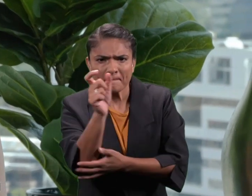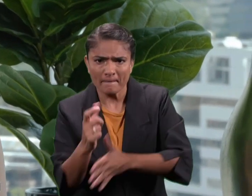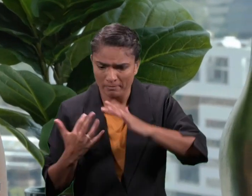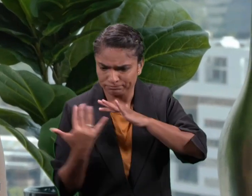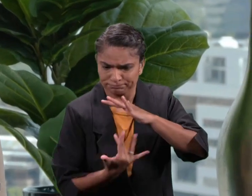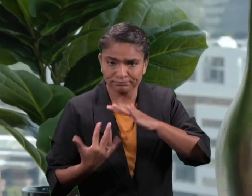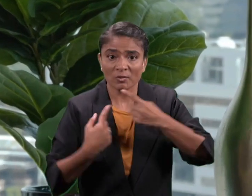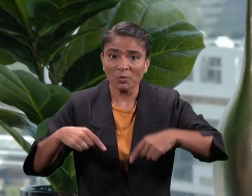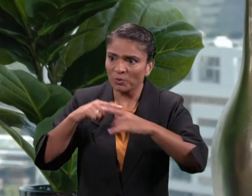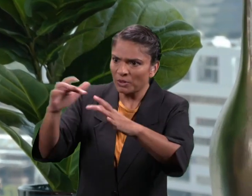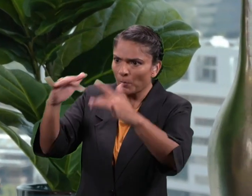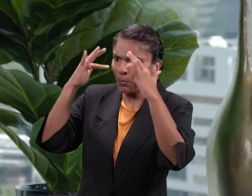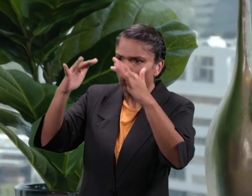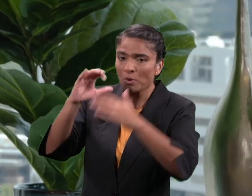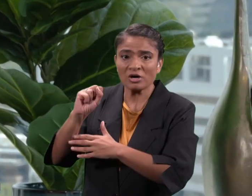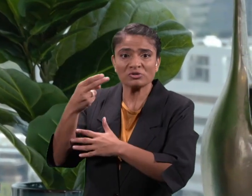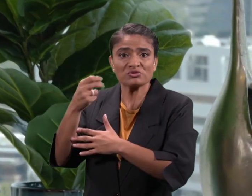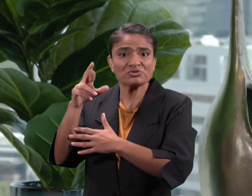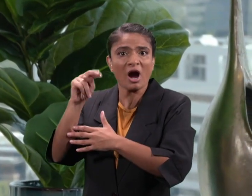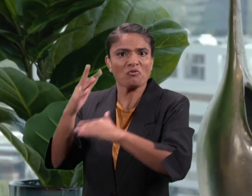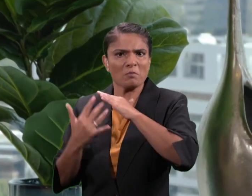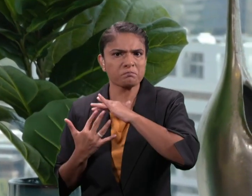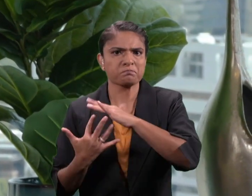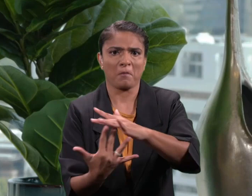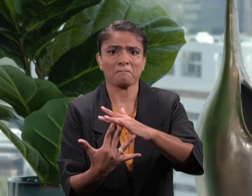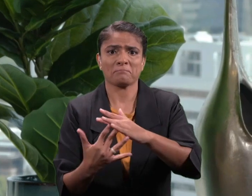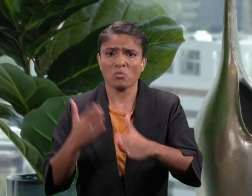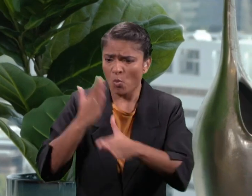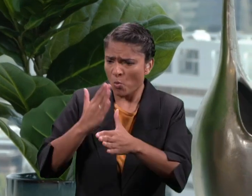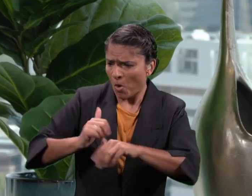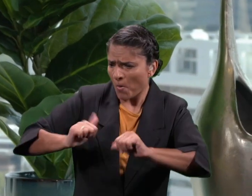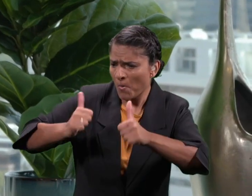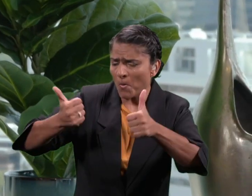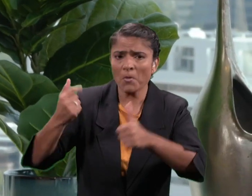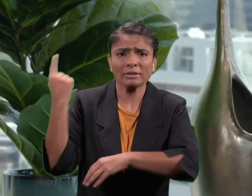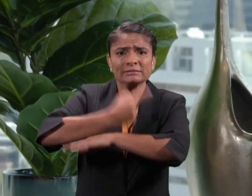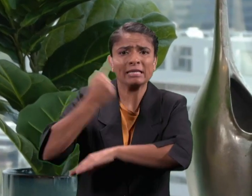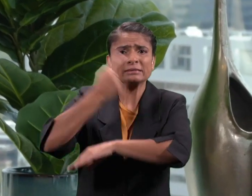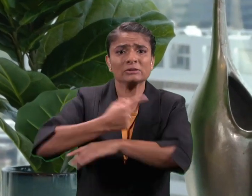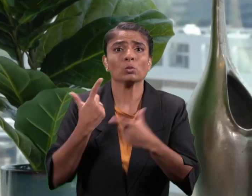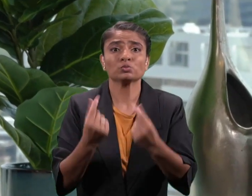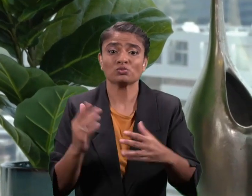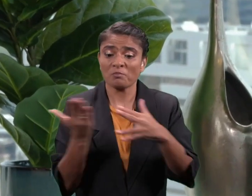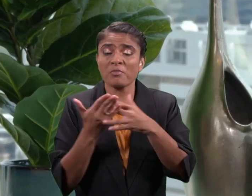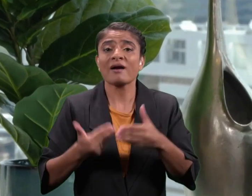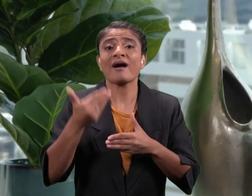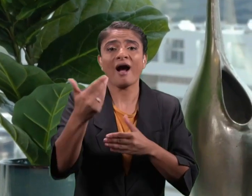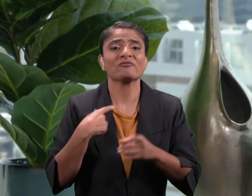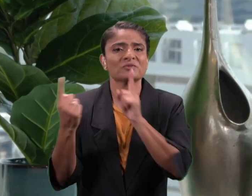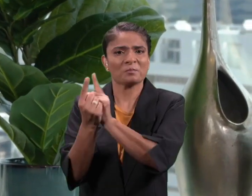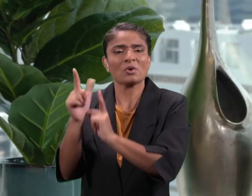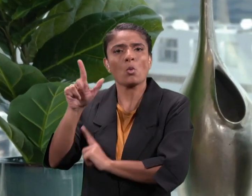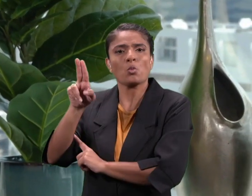word steeds geïnspireer, nie deur Sharon nie, maar die uitstekende werk wat sy daagliks lewer. After the ad break, we